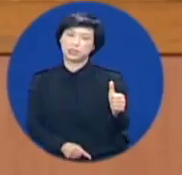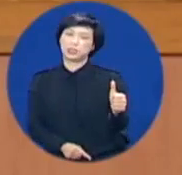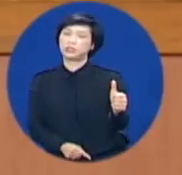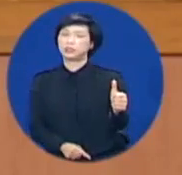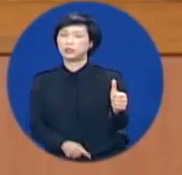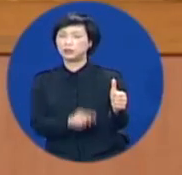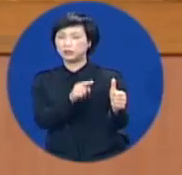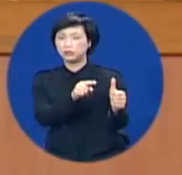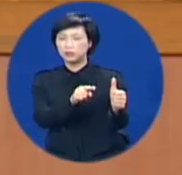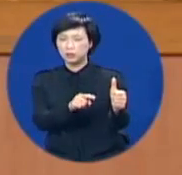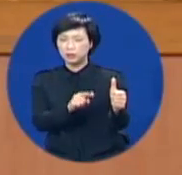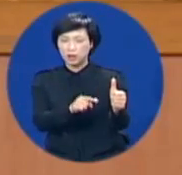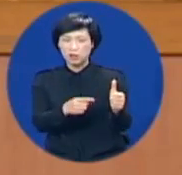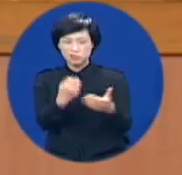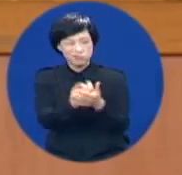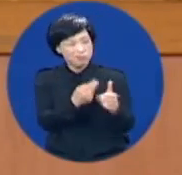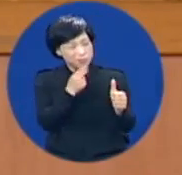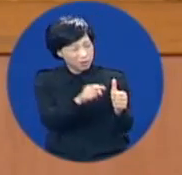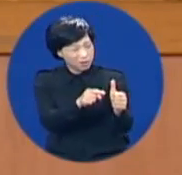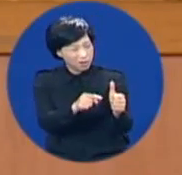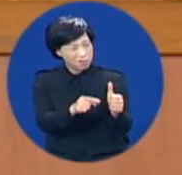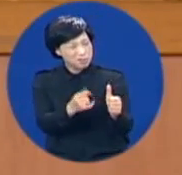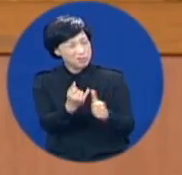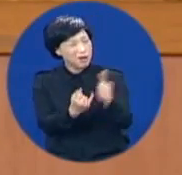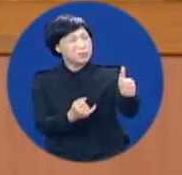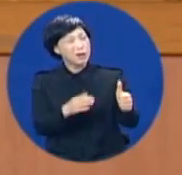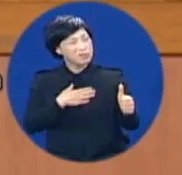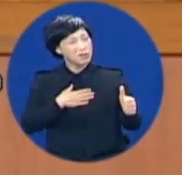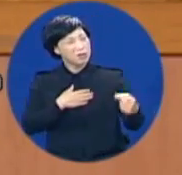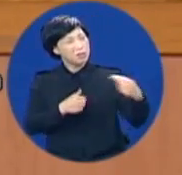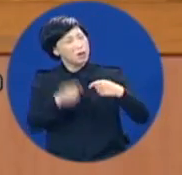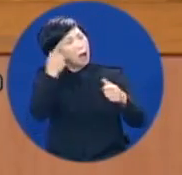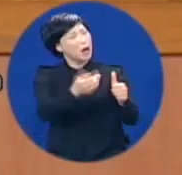야! 돈부터 못 벌어온 남자가 무슨 큰 소리야!